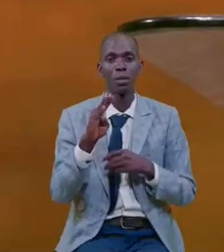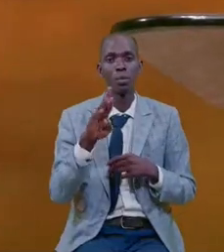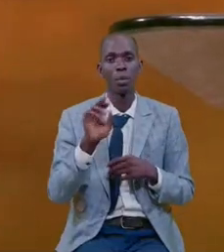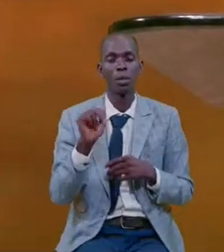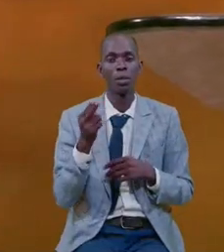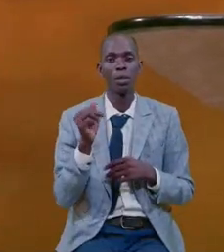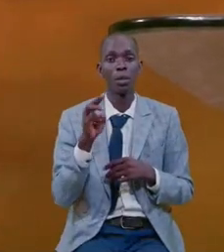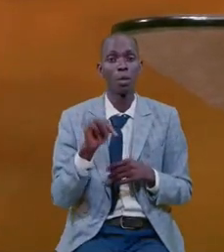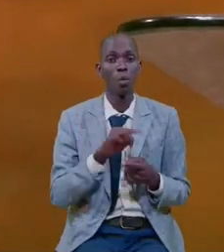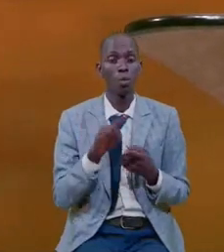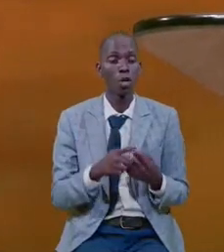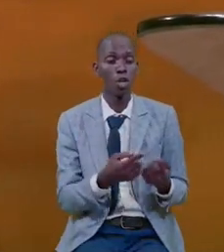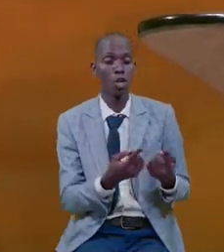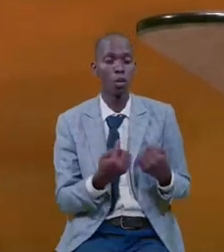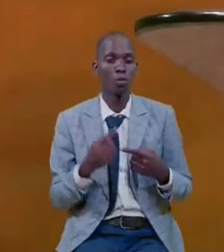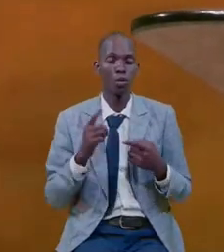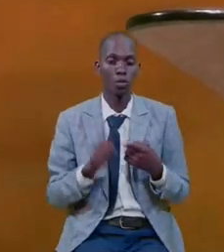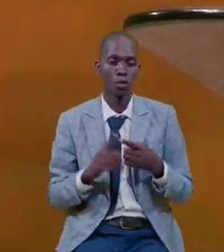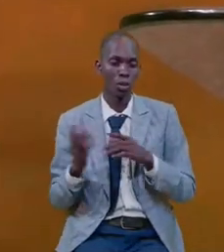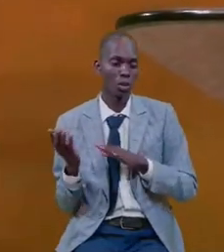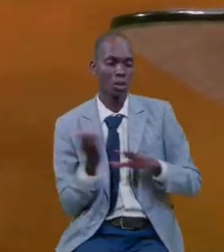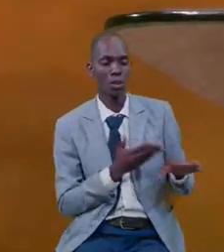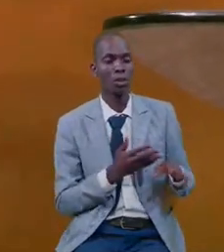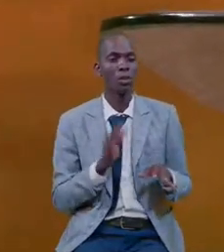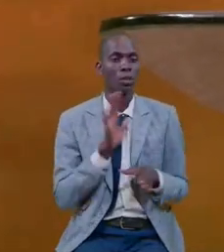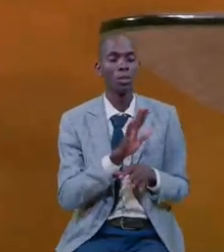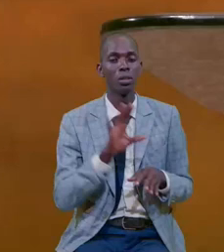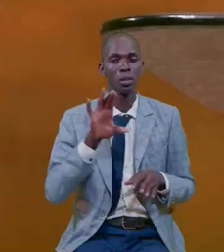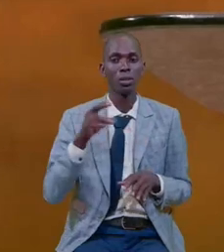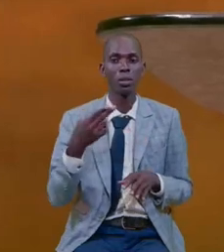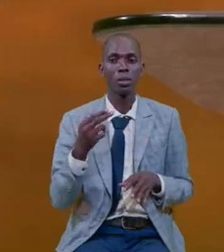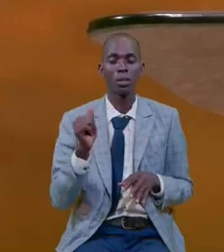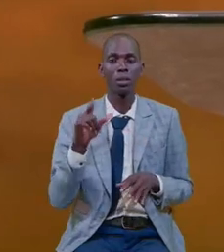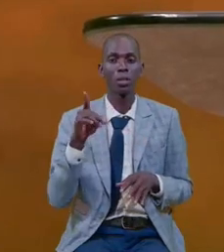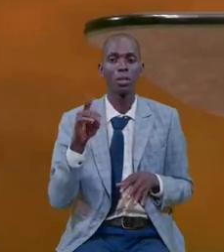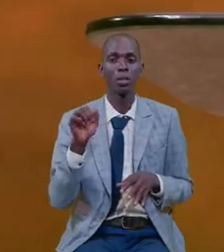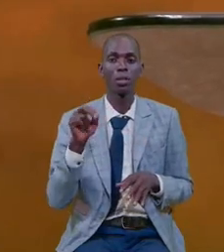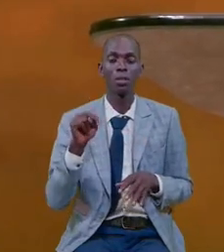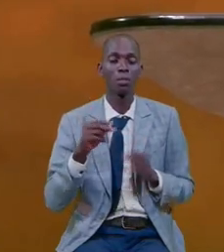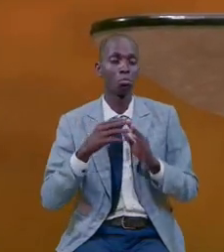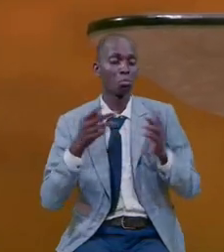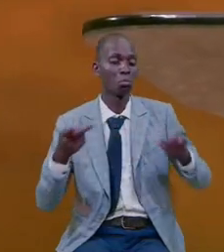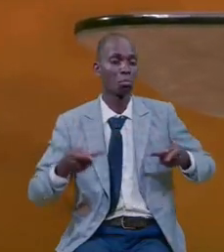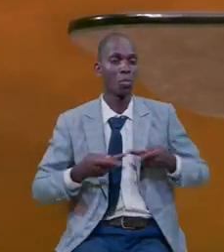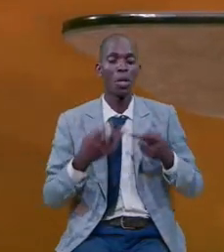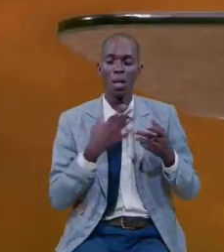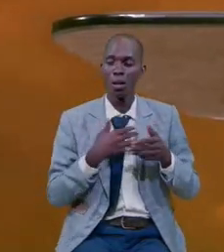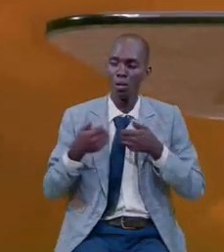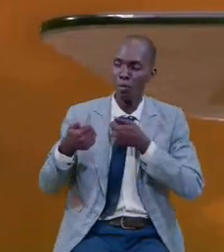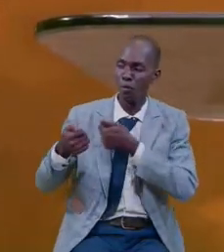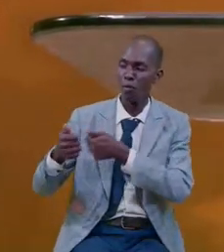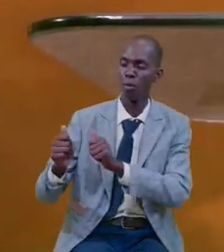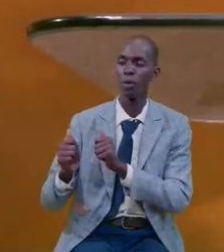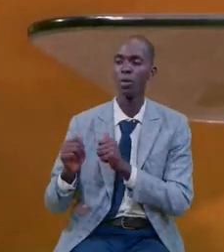à quitter la Chaldée, Et pour aller après ce que Dieu a